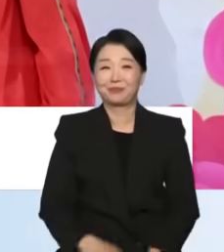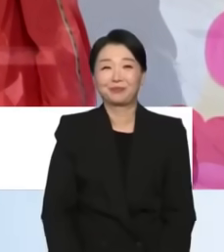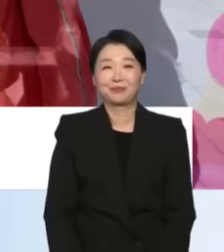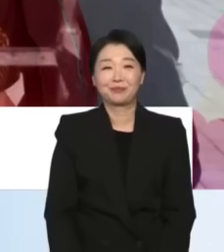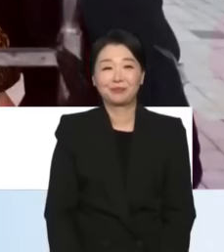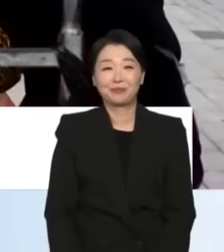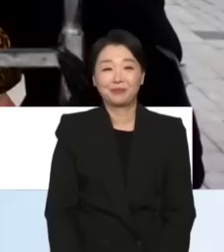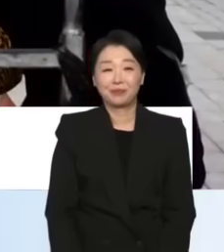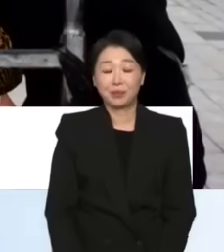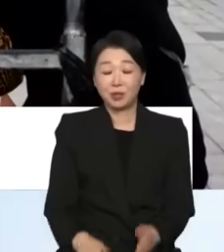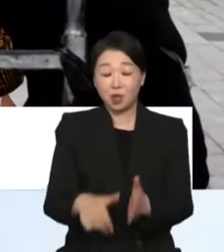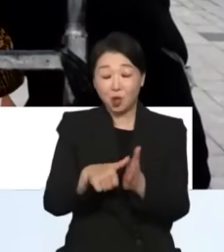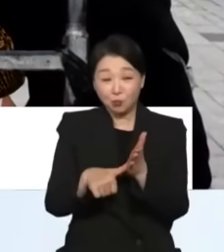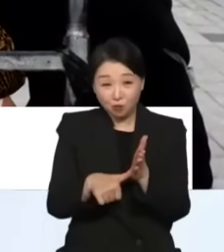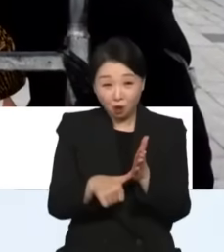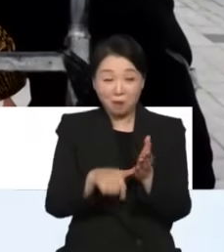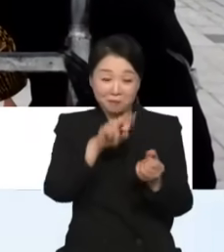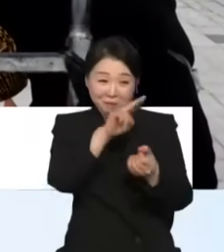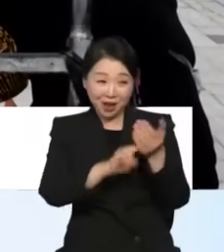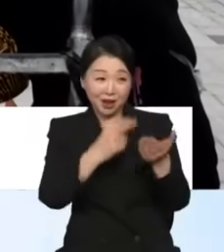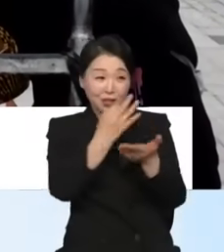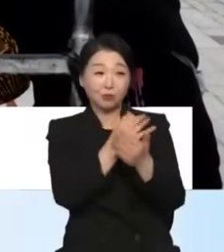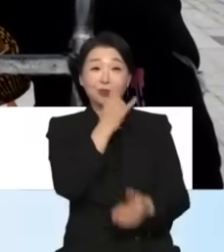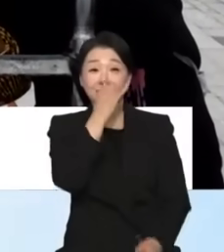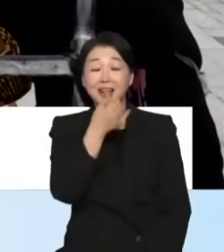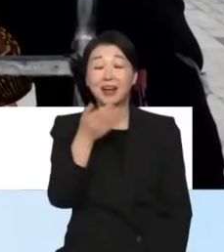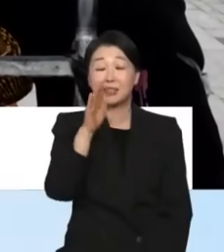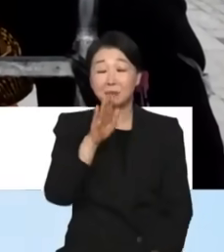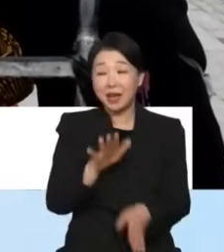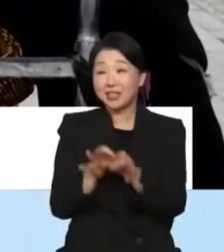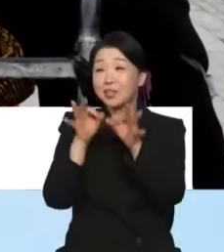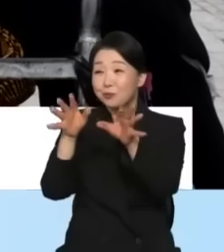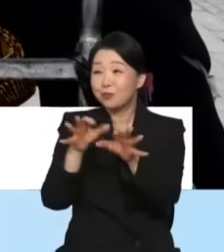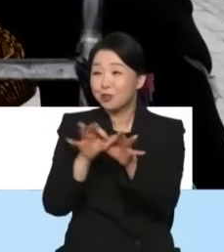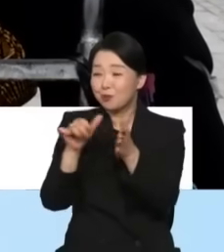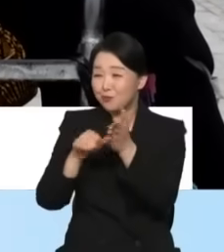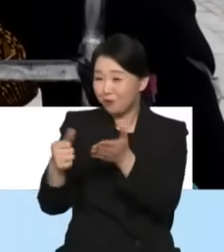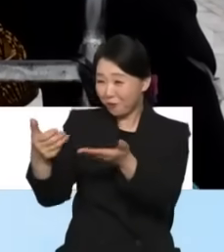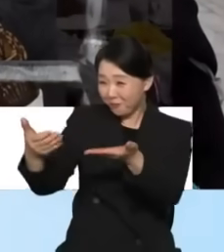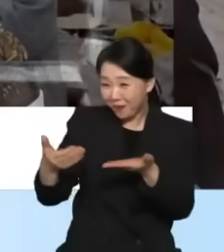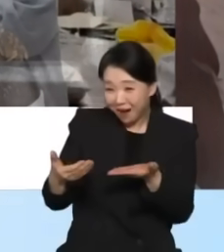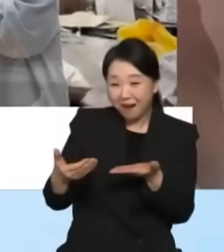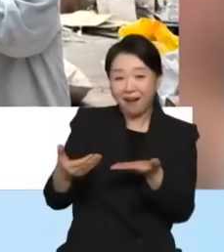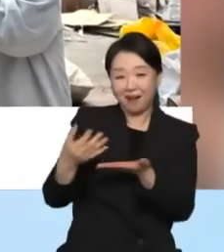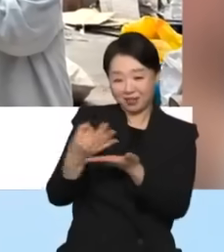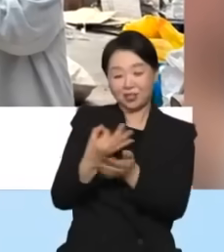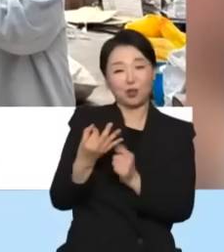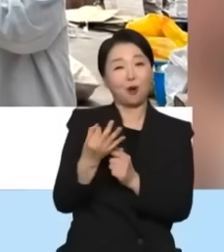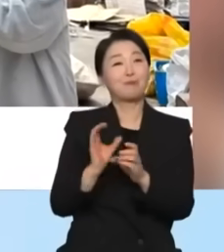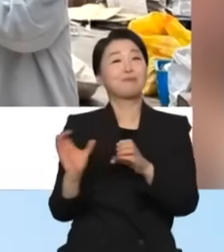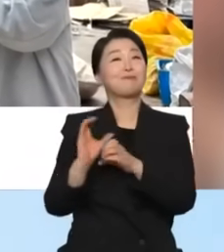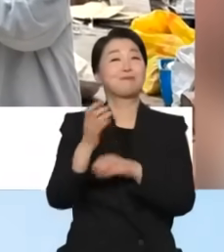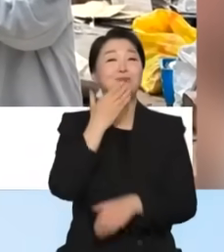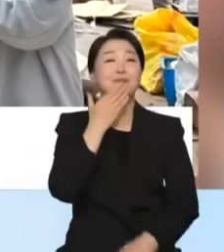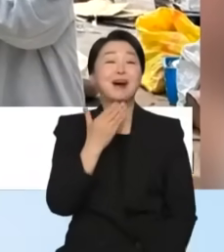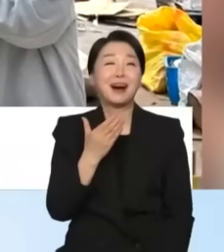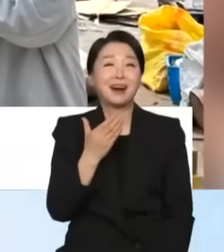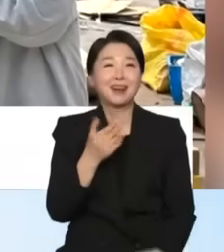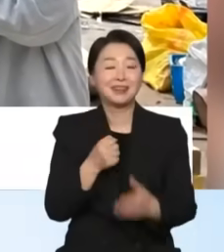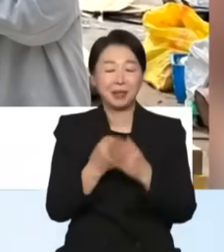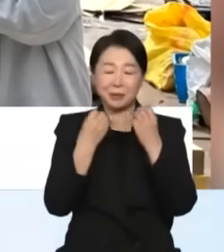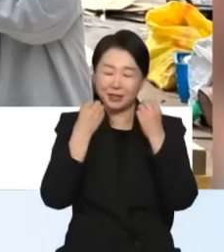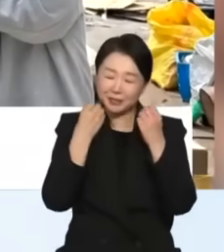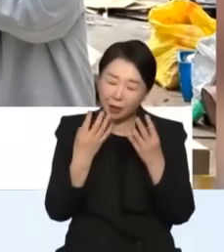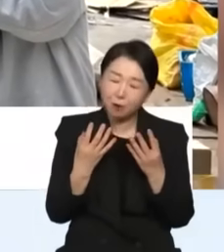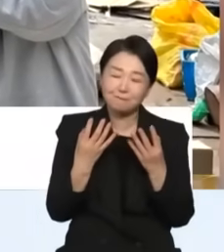그래서 제품을 팔아서 생기는 수익도 있지만 기부나 기증을 받아서 생기는 수입도 또한 이제 플러스하기 위해서 좀 새로운 길을